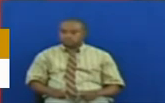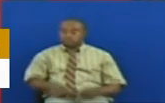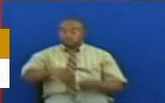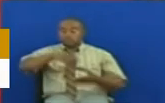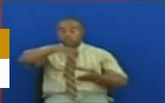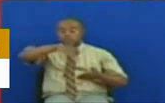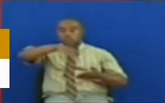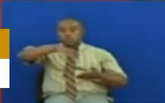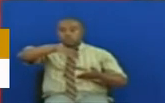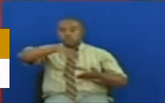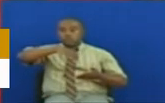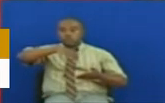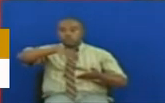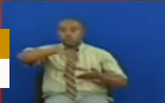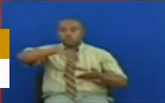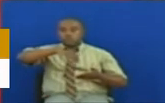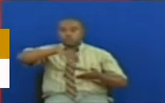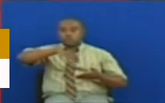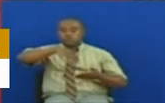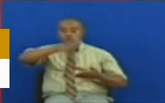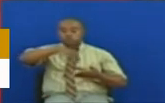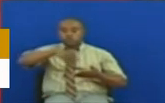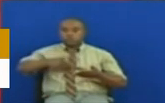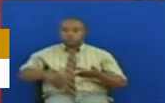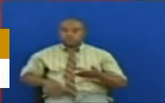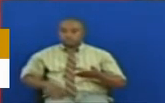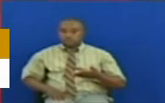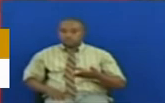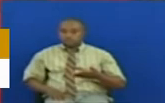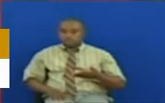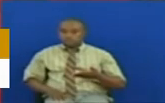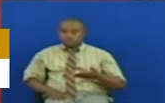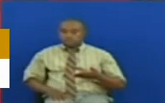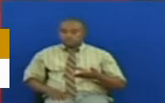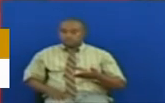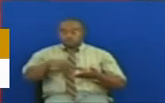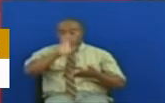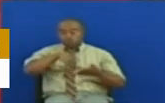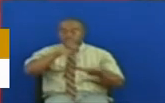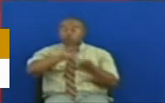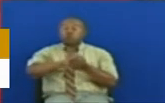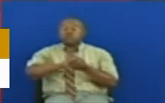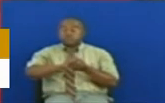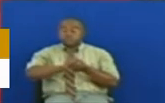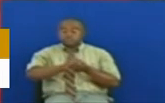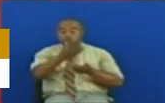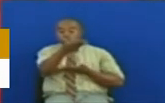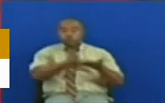Ukurasa wa ni point muhimu kama hilo liko hivyo tunahitaji kuintervene. Ukurasa wa ngapi? Wa 10. Ukurasa wa